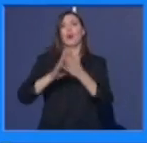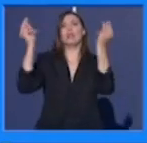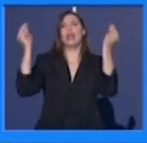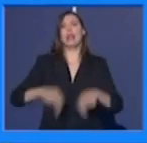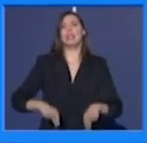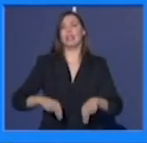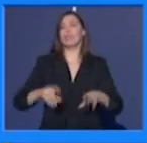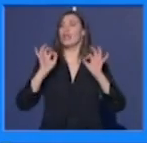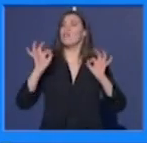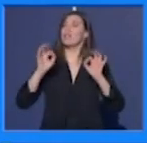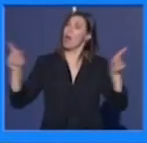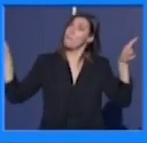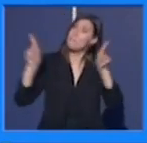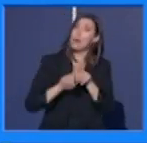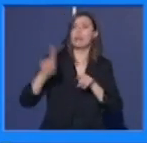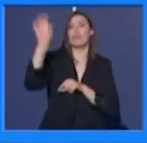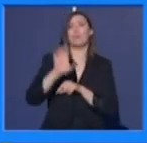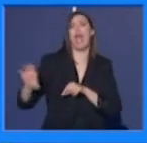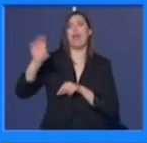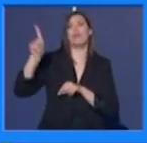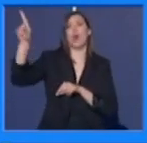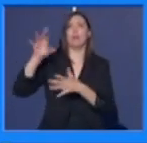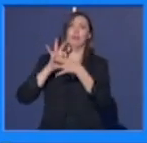την αρρωγή των Ευρωπαίων εταίρων μας.